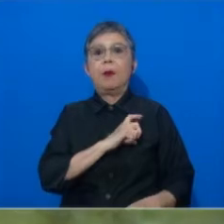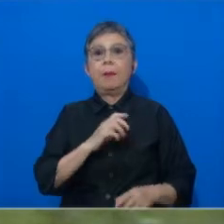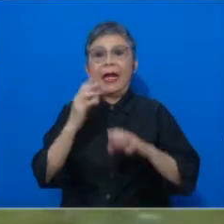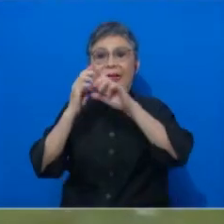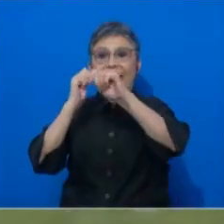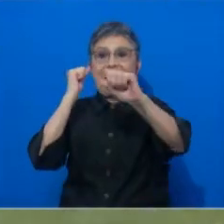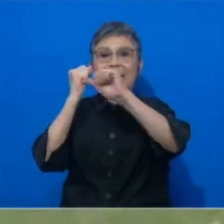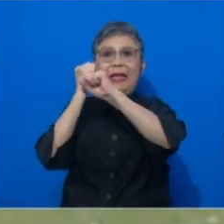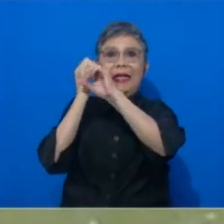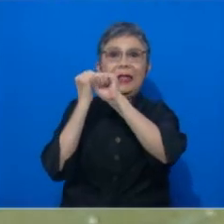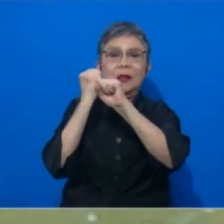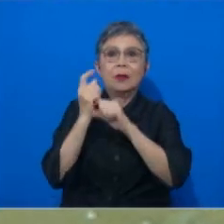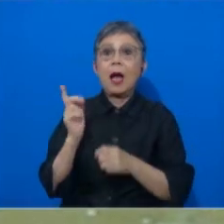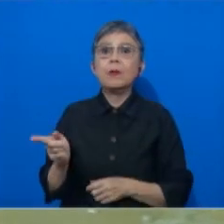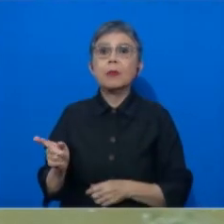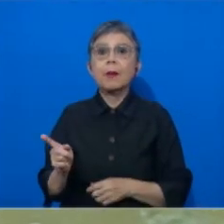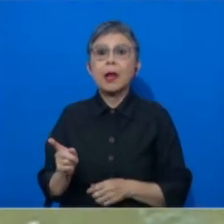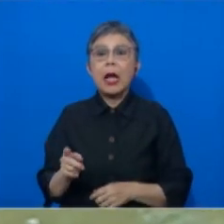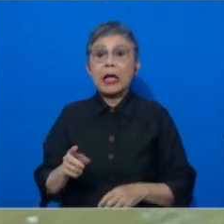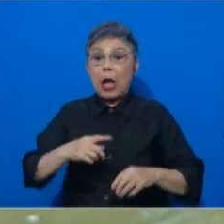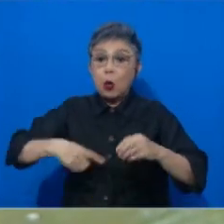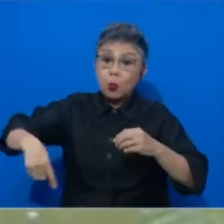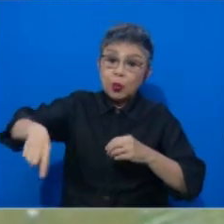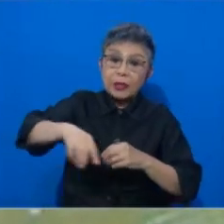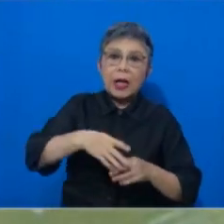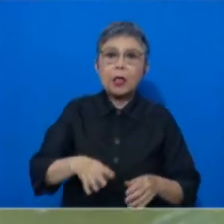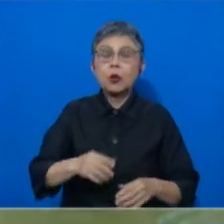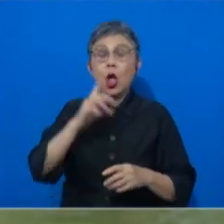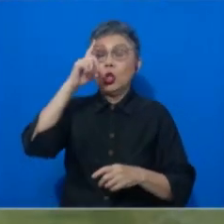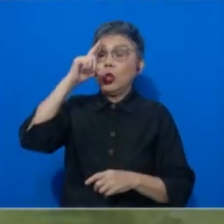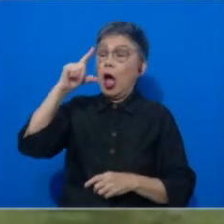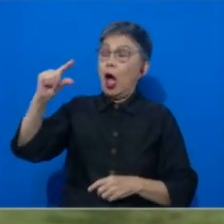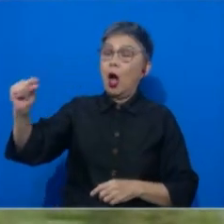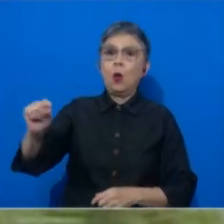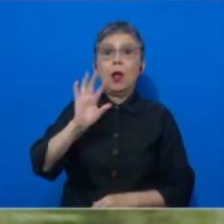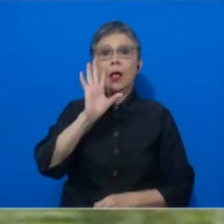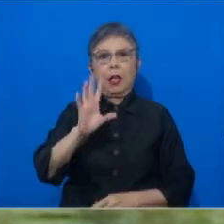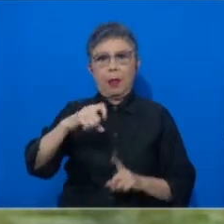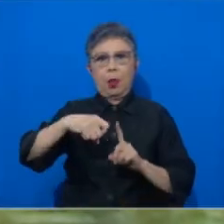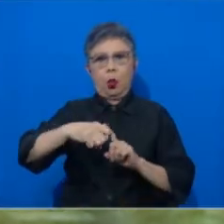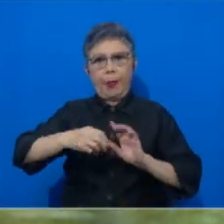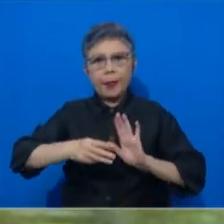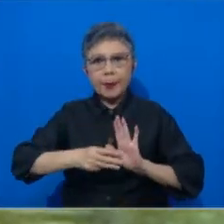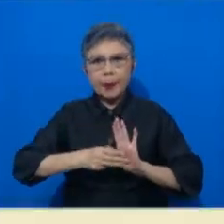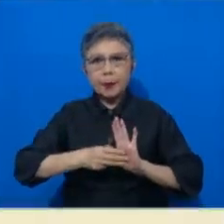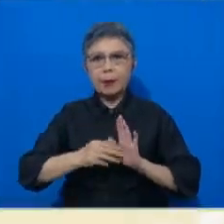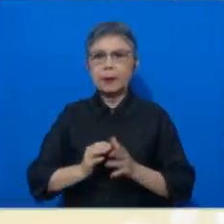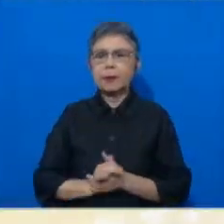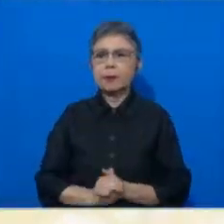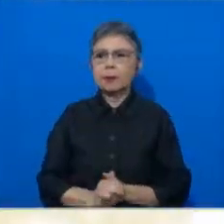nyaris putus. Hal ini dilakukan karena jika memutar jalan harus menempuh jarak 5 km.